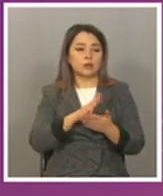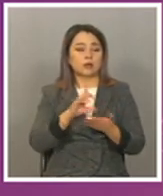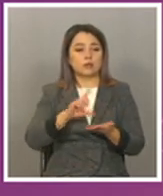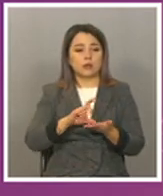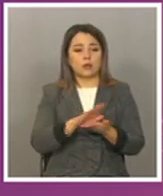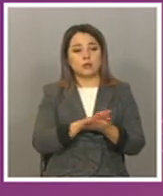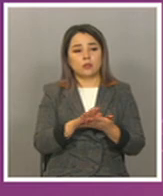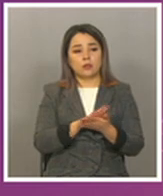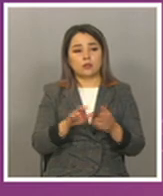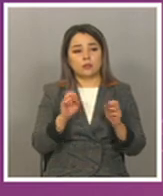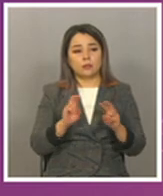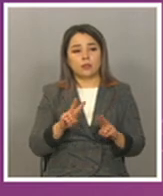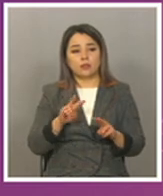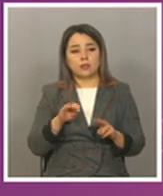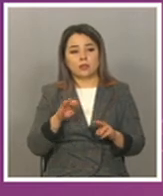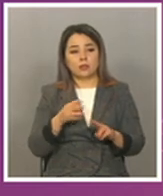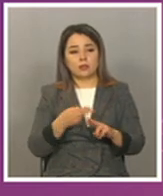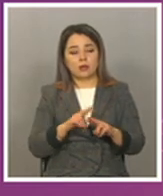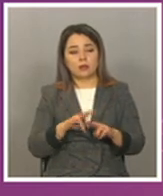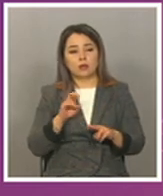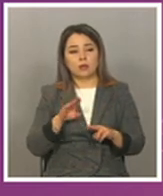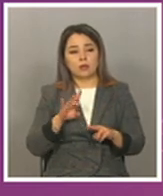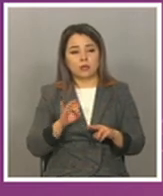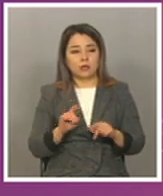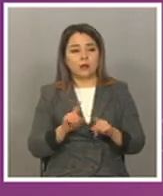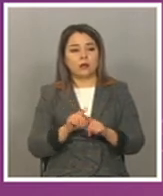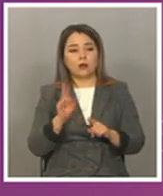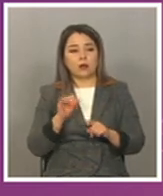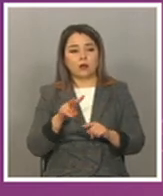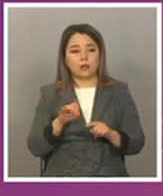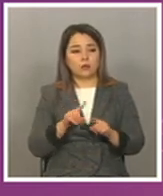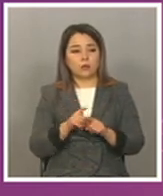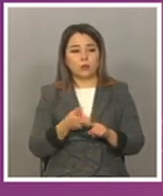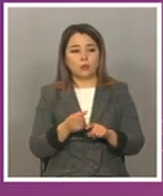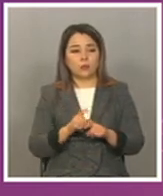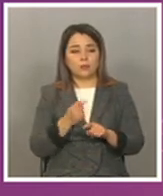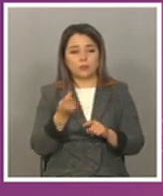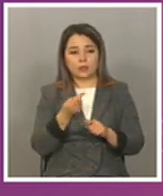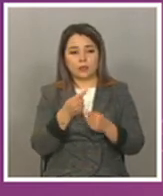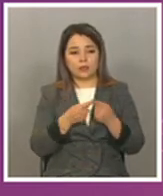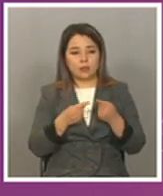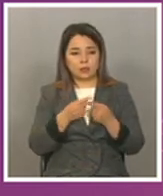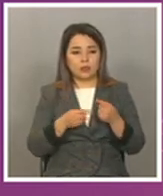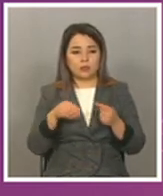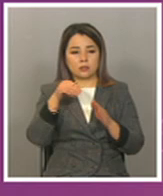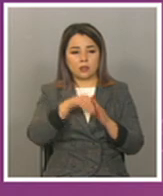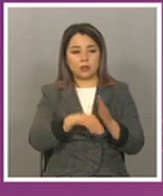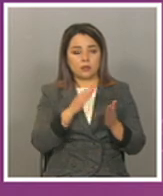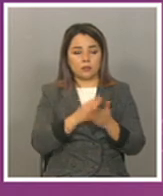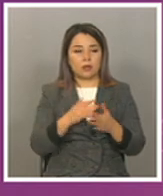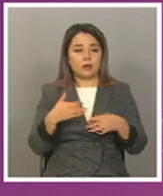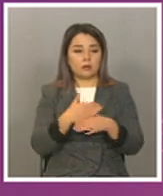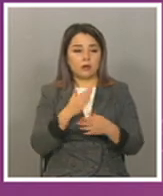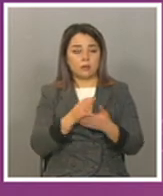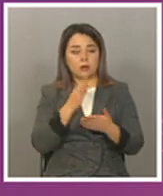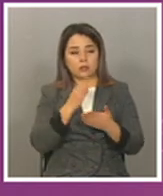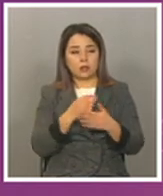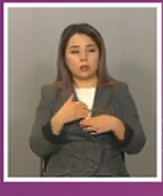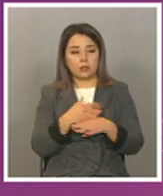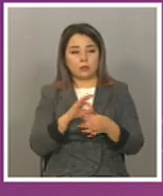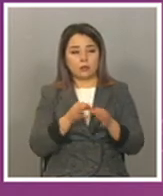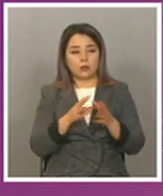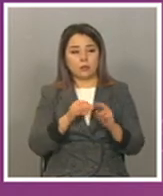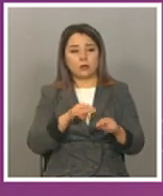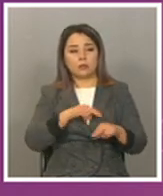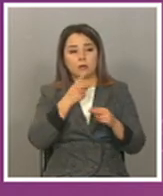тазартылған литийдің, натрийдің және калийдің өте кішкентай кесектерін саламыз. Реакцияның жүру барысын